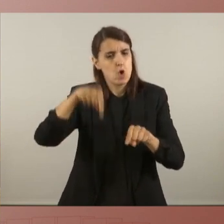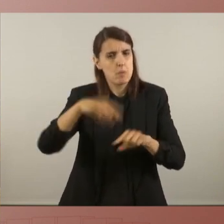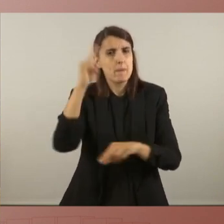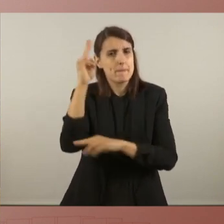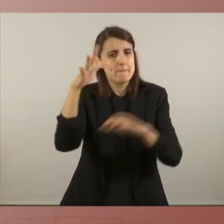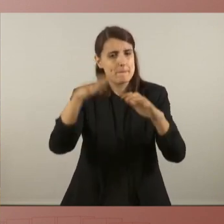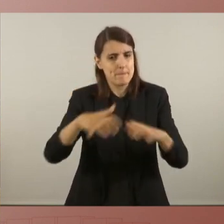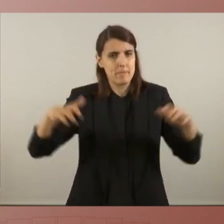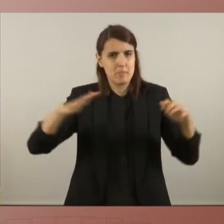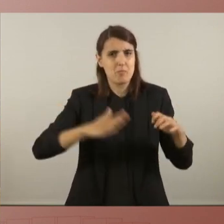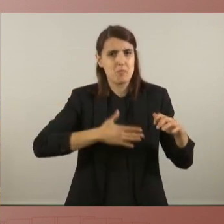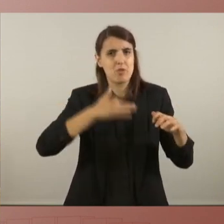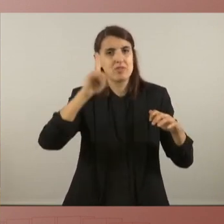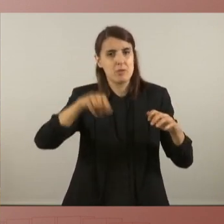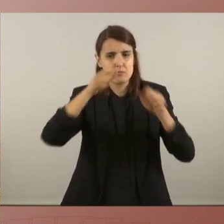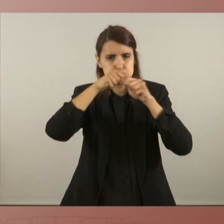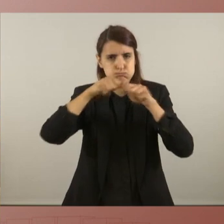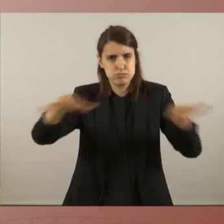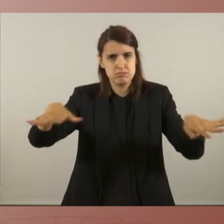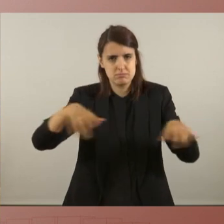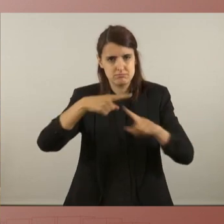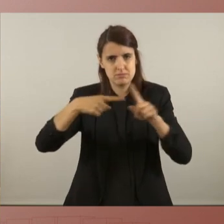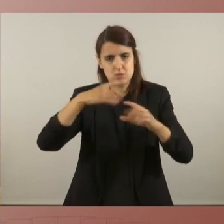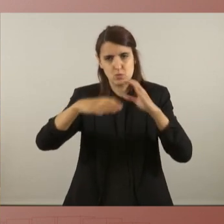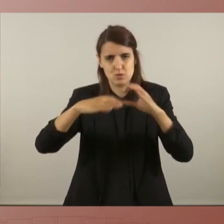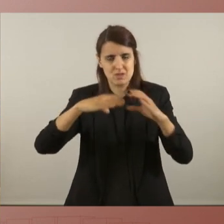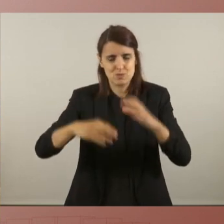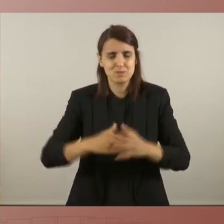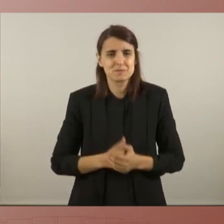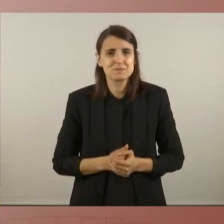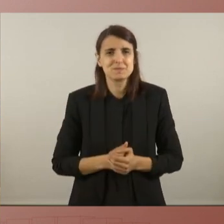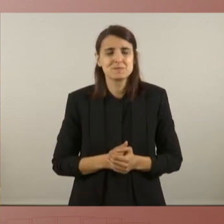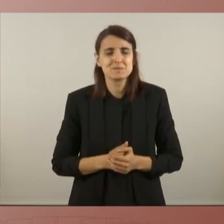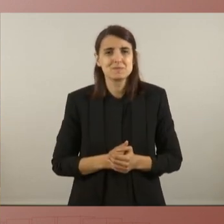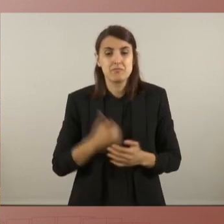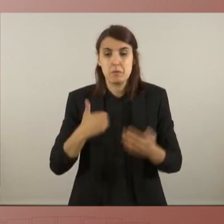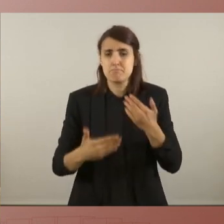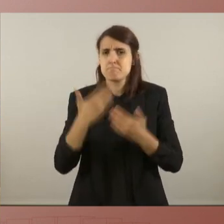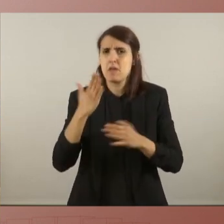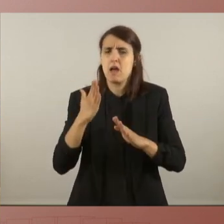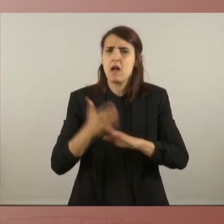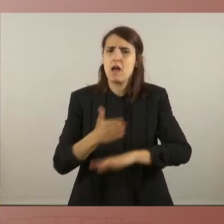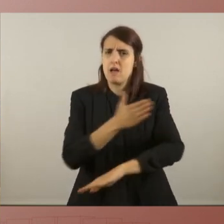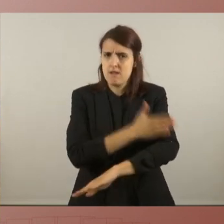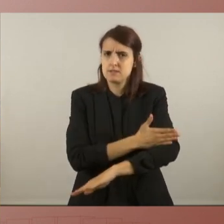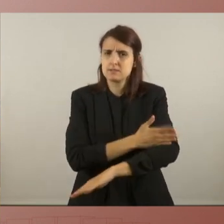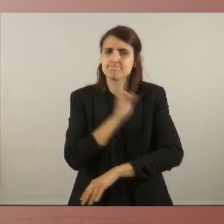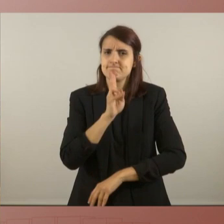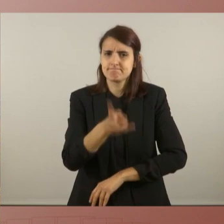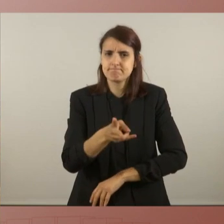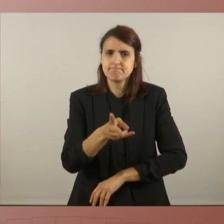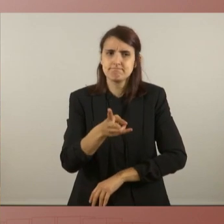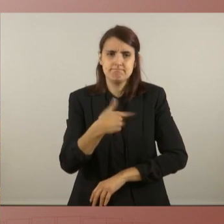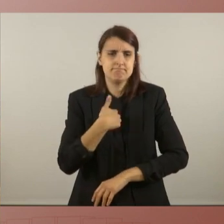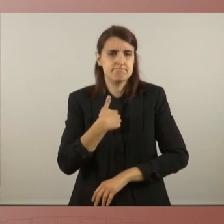i que es pugui difondre mediàticament. Abans de començar, i sumant-me a les mostres de